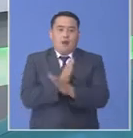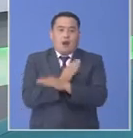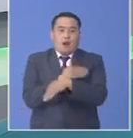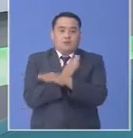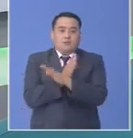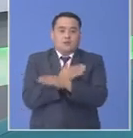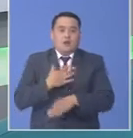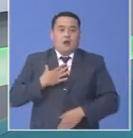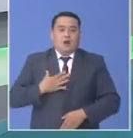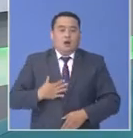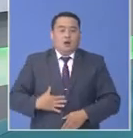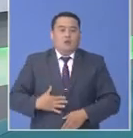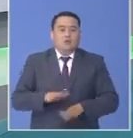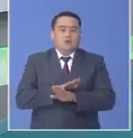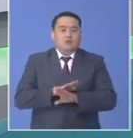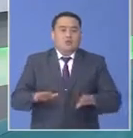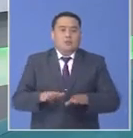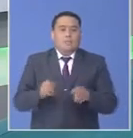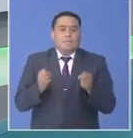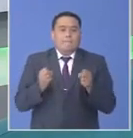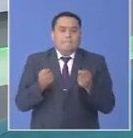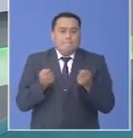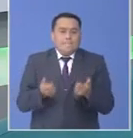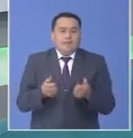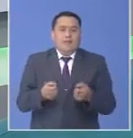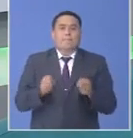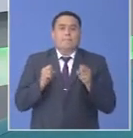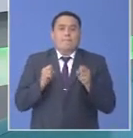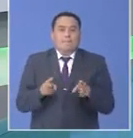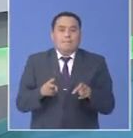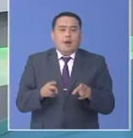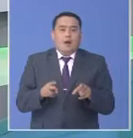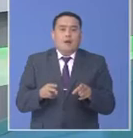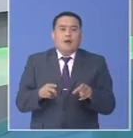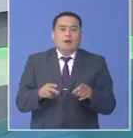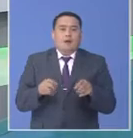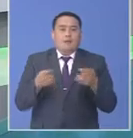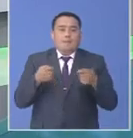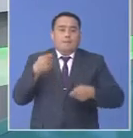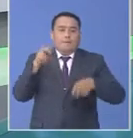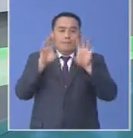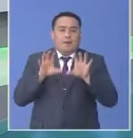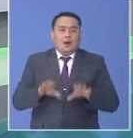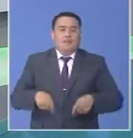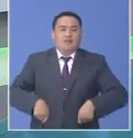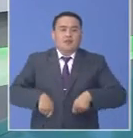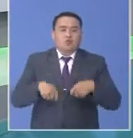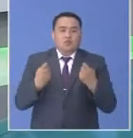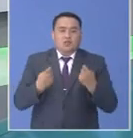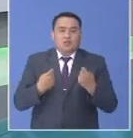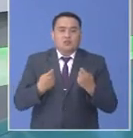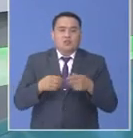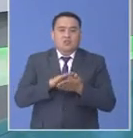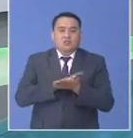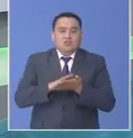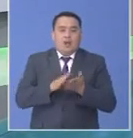Капшигайцы проявляют нулевую нетерпимость даже к малейшим правонарушениям. Потому основной акцент они делают на профилактику и выявление нарушений